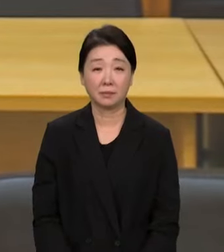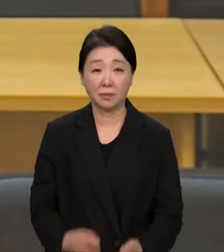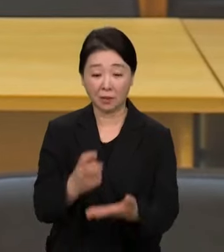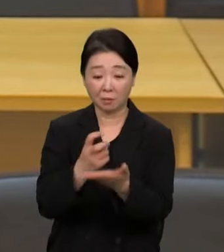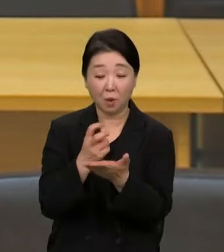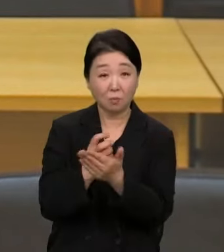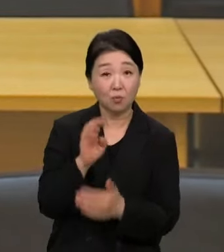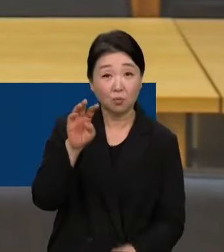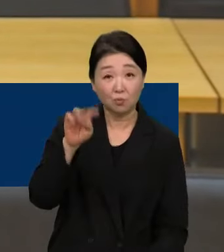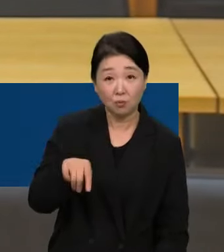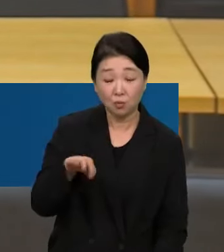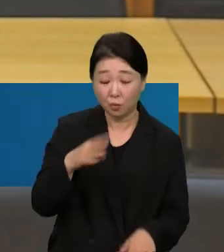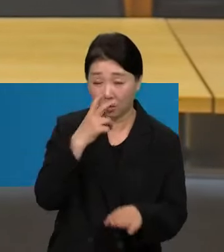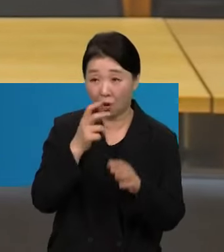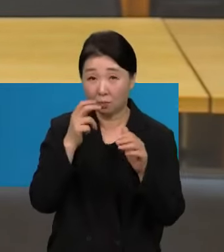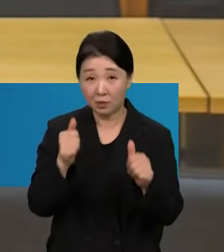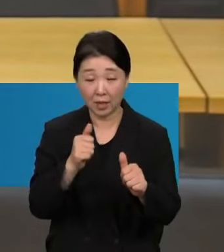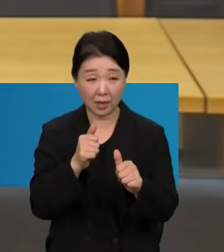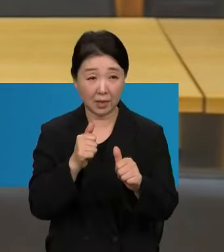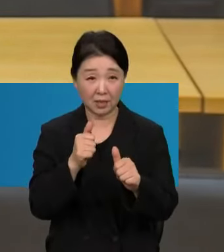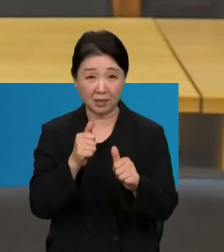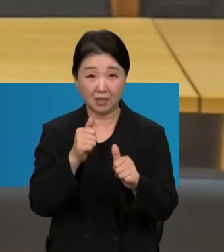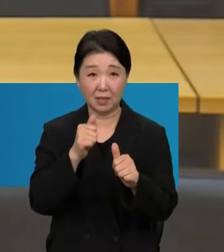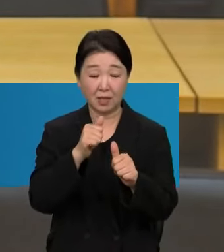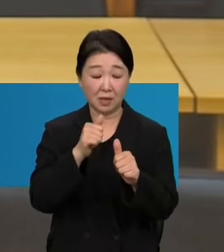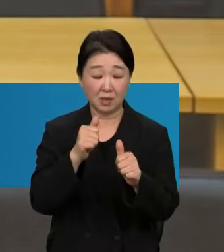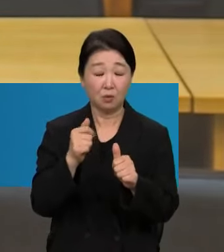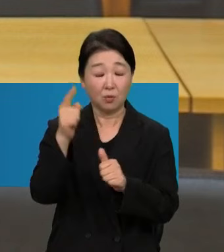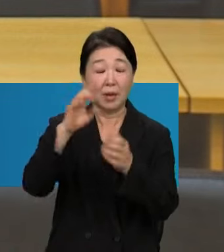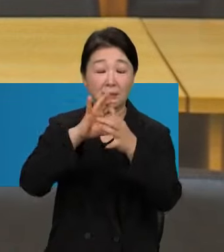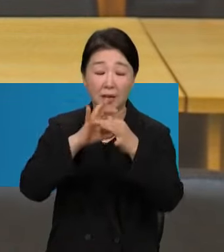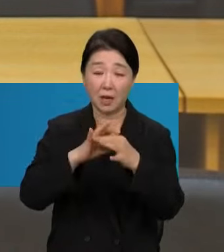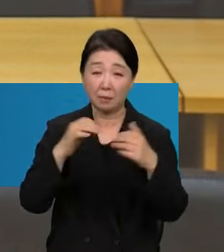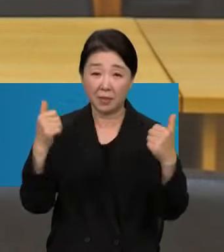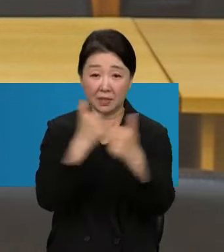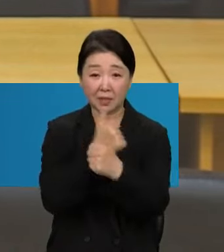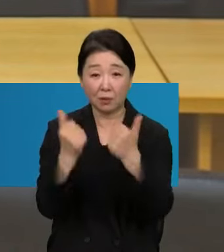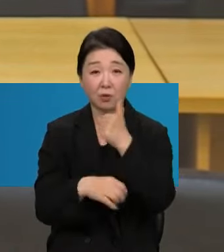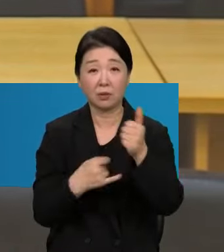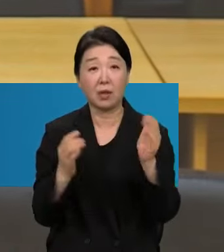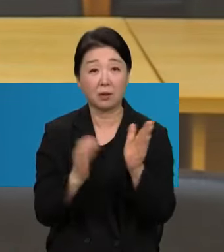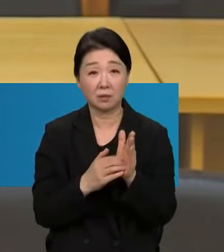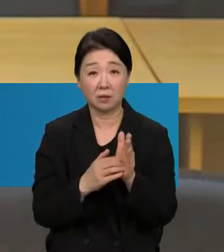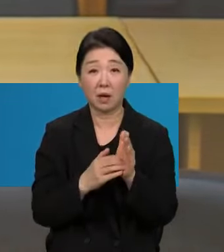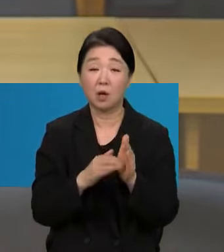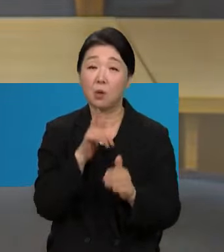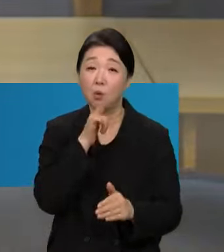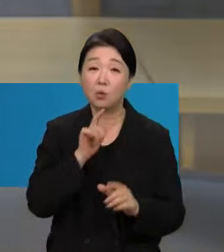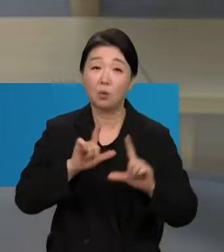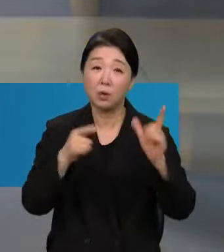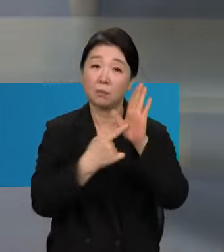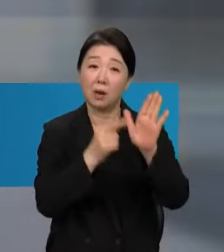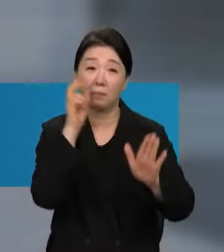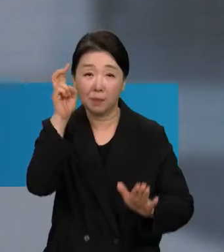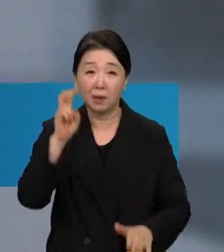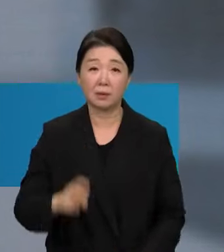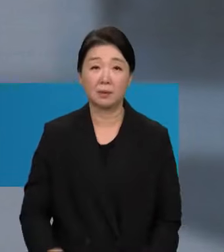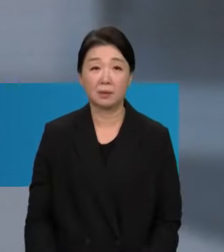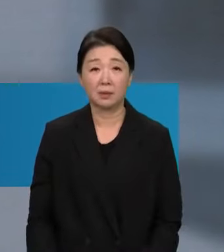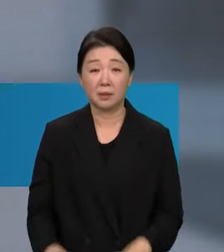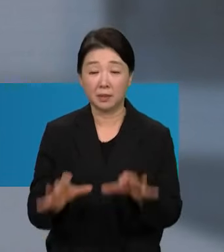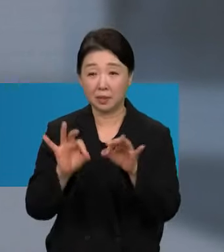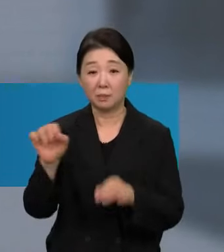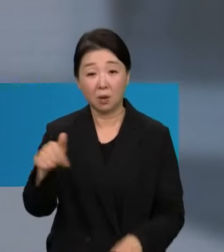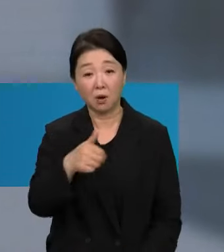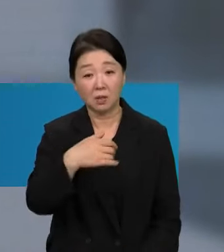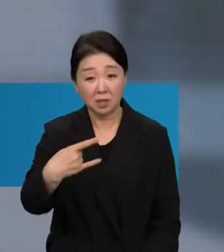법무부가 오늘 검찰 간부 인사를 위한 인사위원회를 열었습니다 이르면 오는 월요일쯤 발표될 걸로 예상되는데